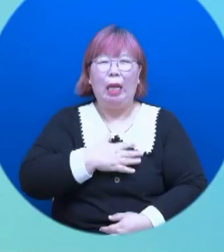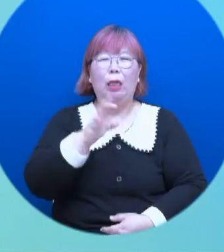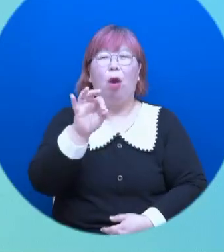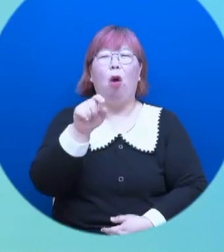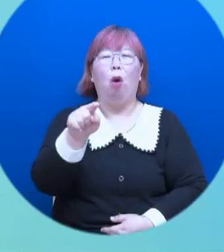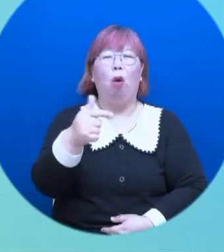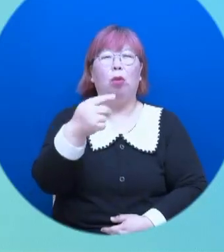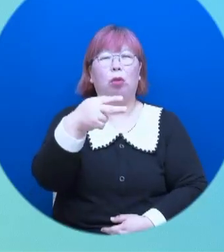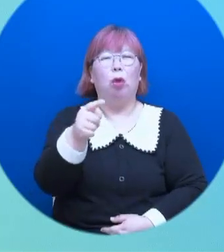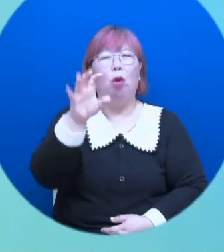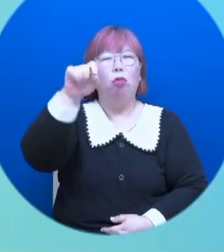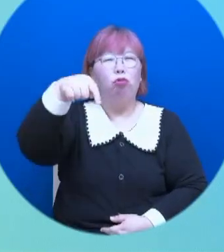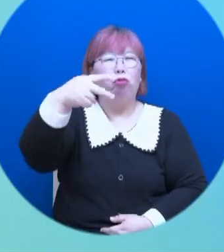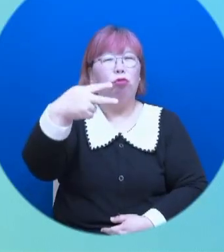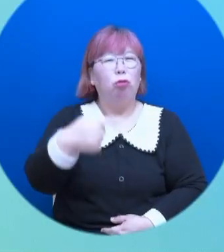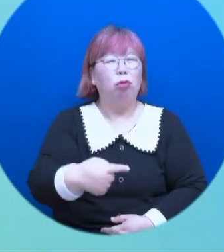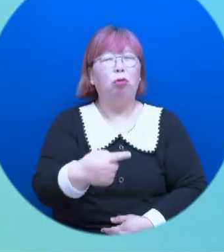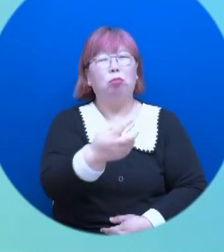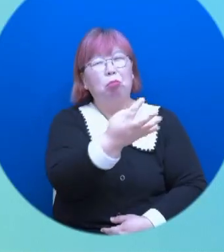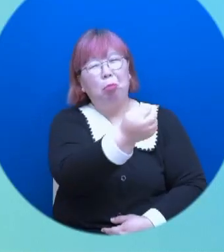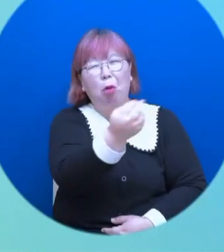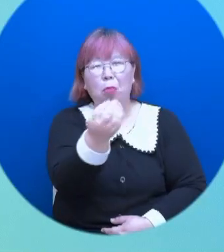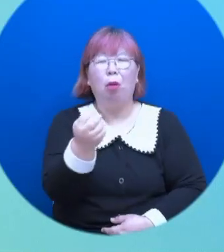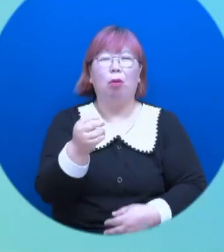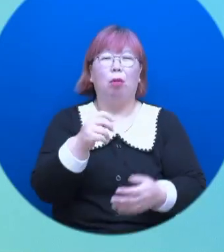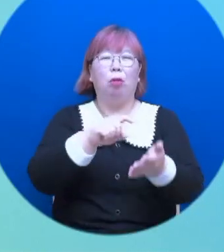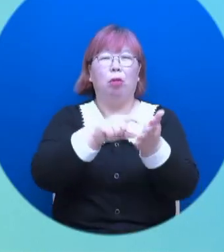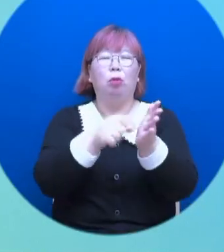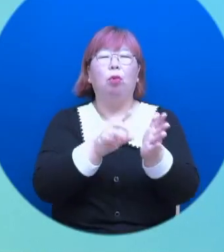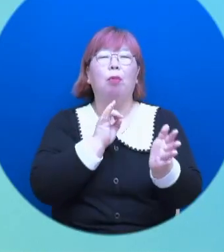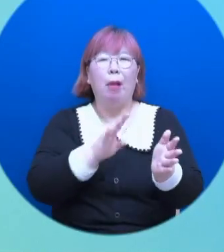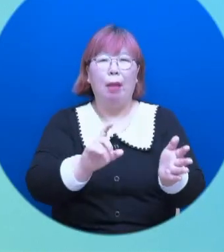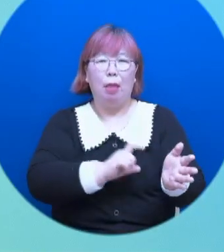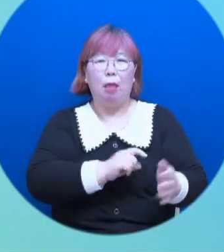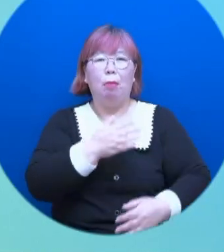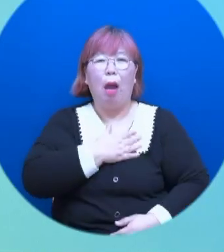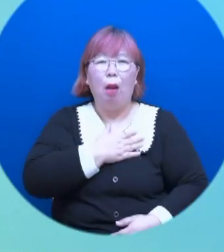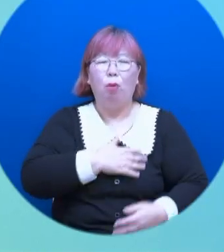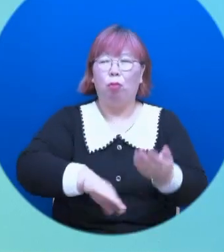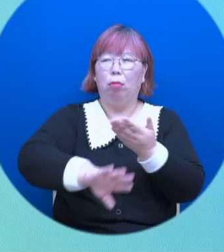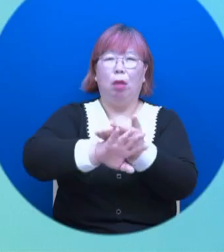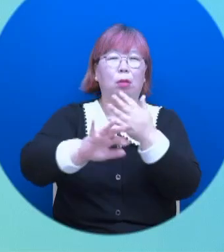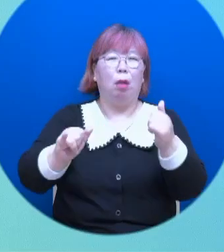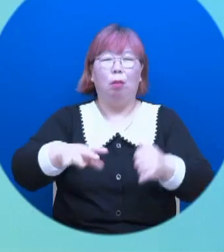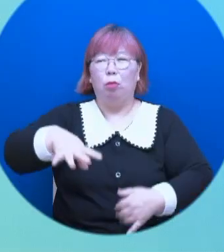선교사님, 아펜젤러 선교사님 몇 분 빼고는 이름을 처음 보는 분들이에요.